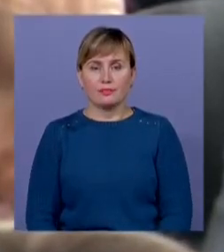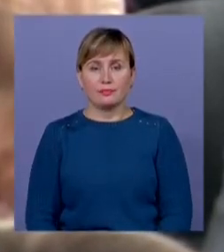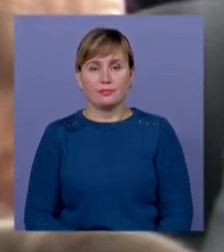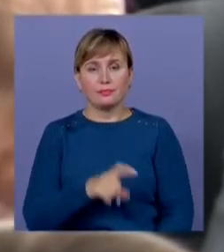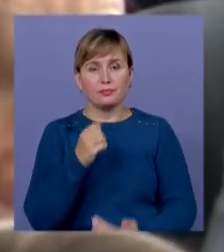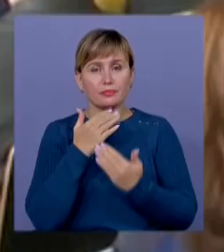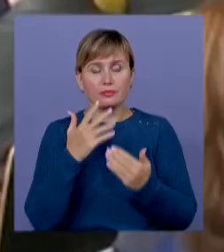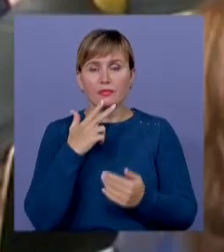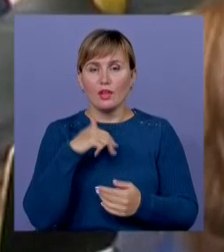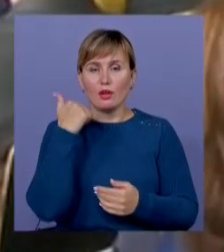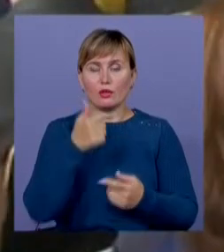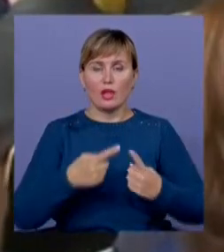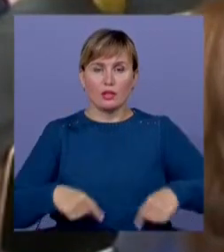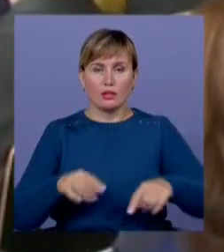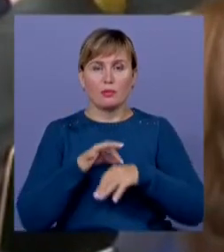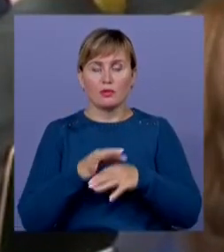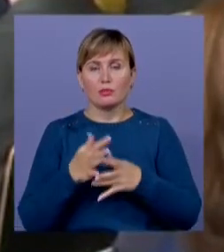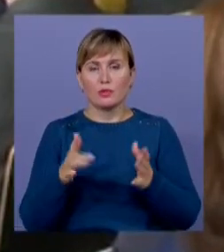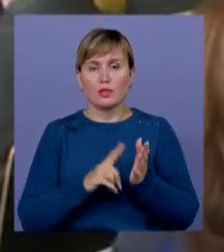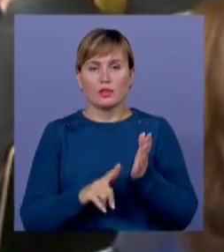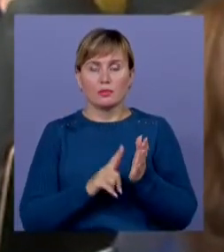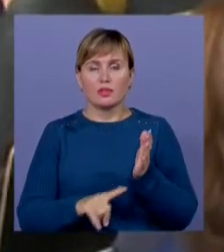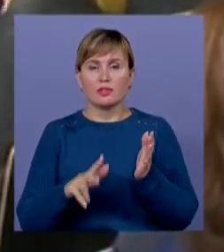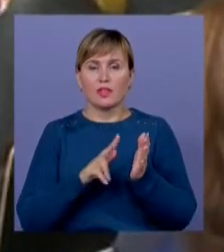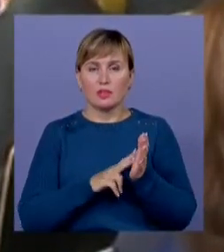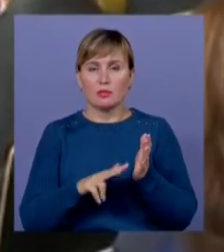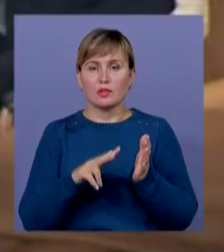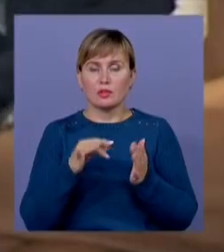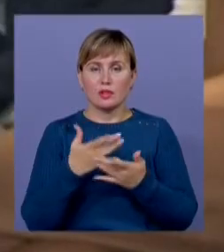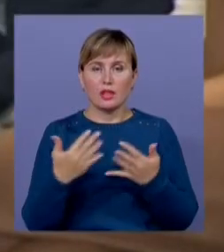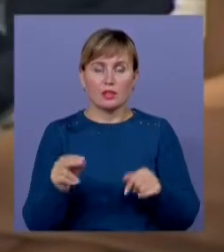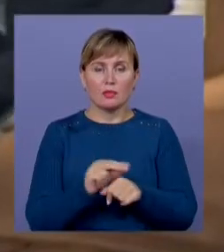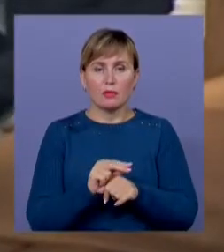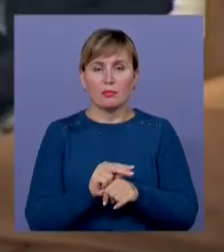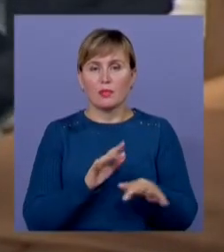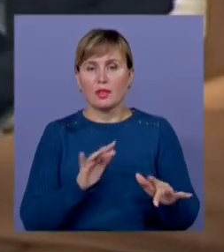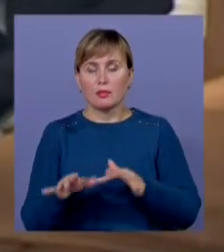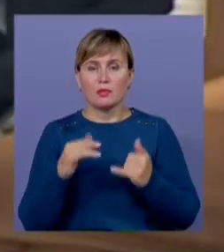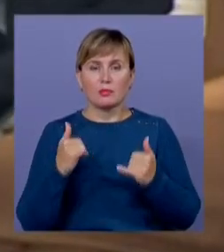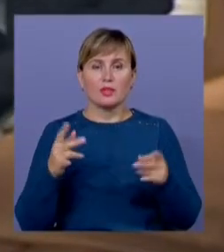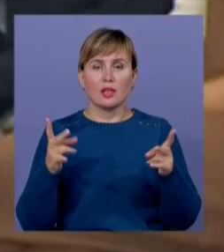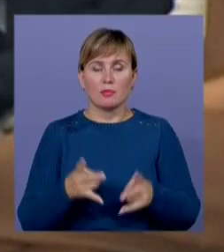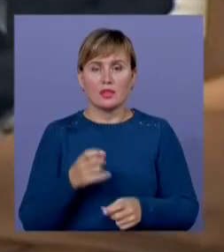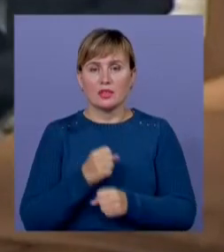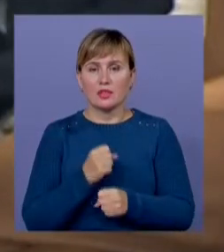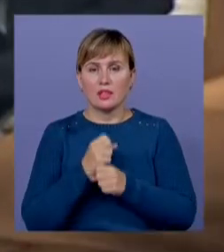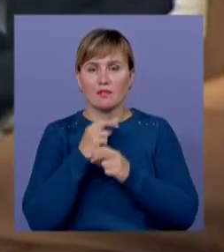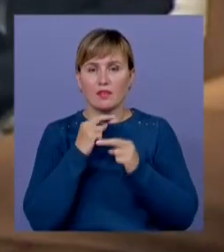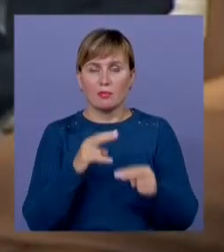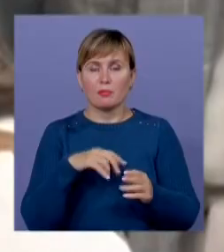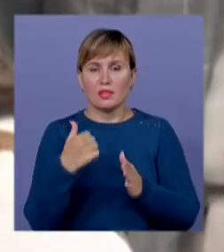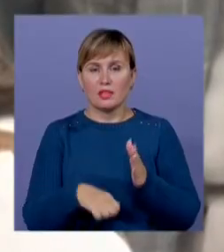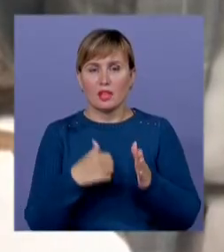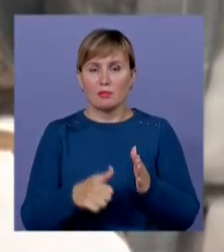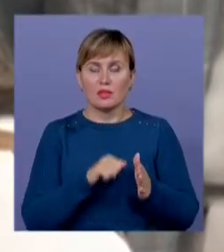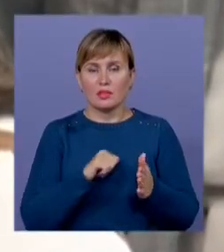За последние 3 года организовано и проведено более 78 тысяч профилактических мероприятий, и теперь необходимо сделать акцент на